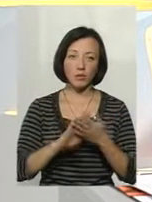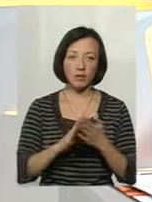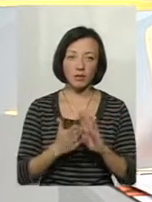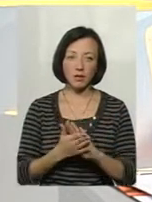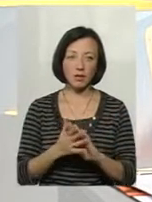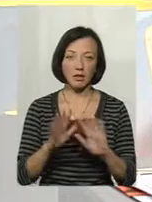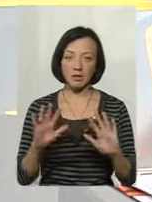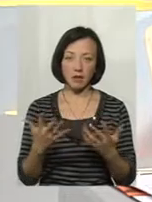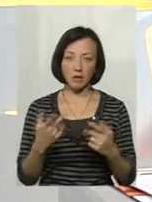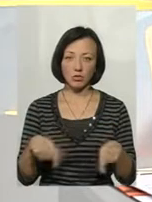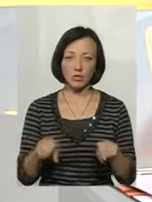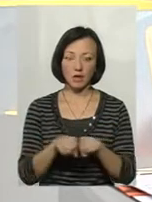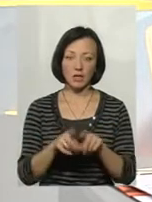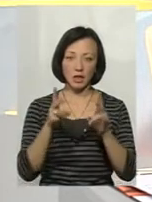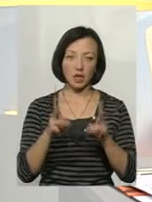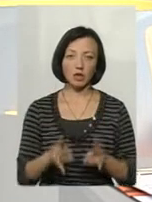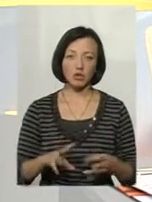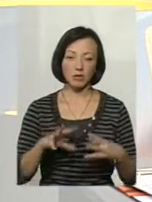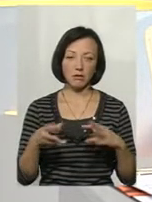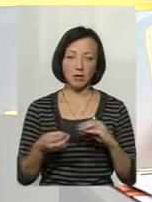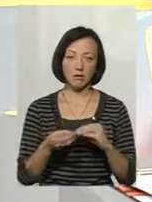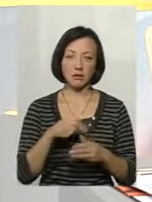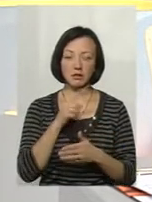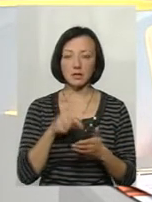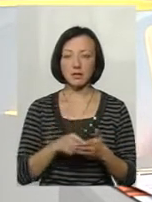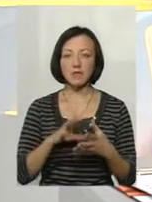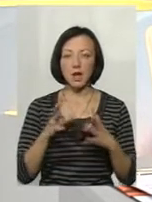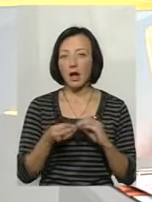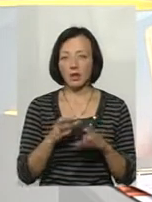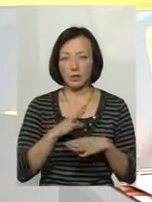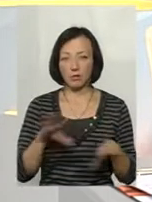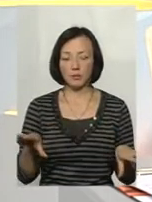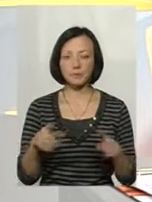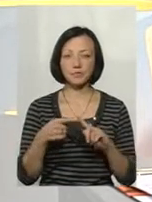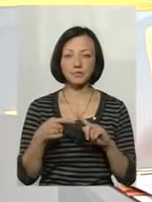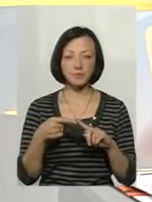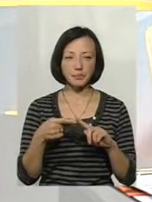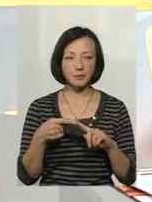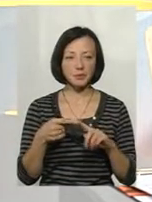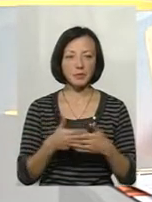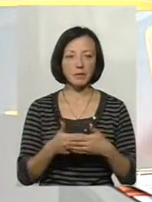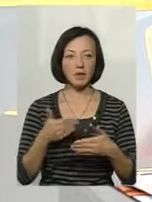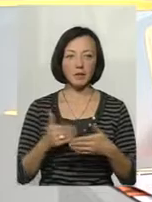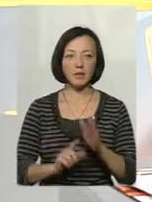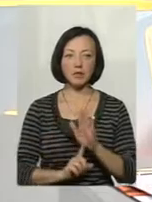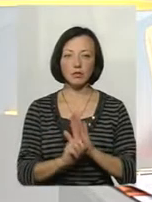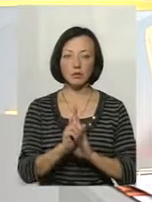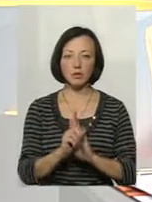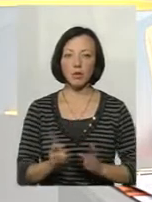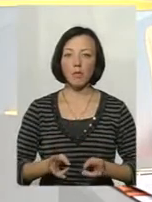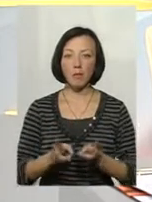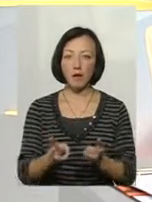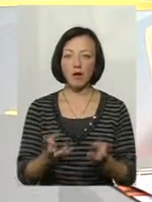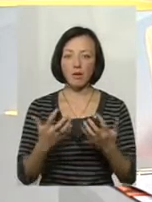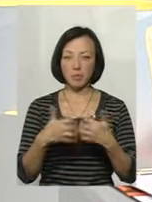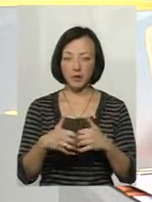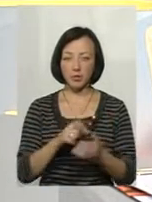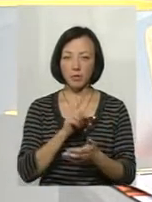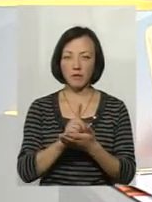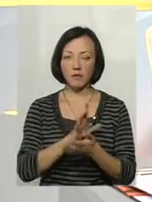обставин не сталося таких трагічних наслідків? Взагалі не сталося нічого подібного. Перше, перед пуском опалювального газового приладу повинні